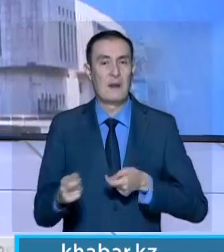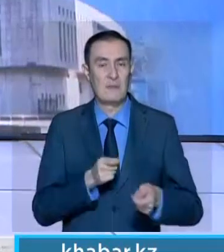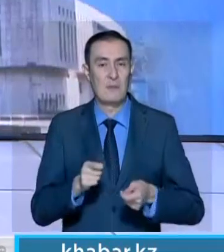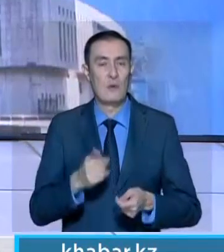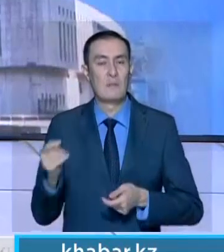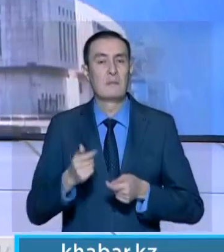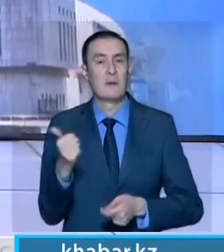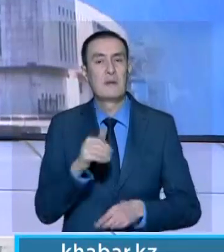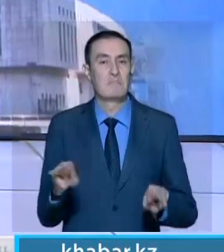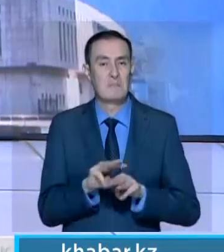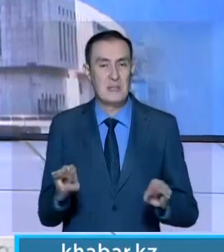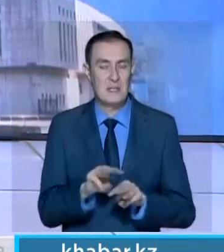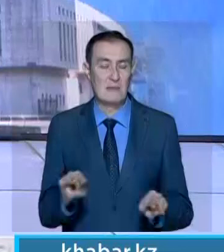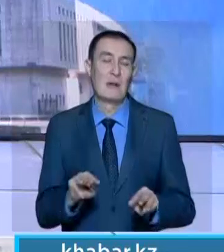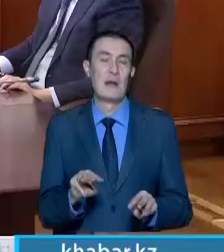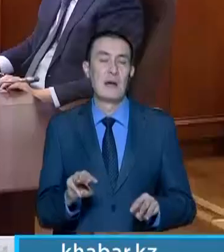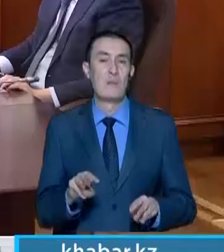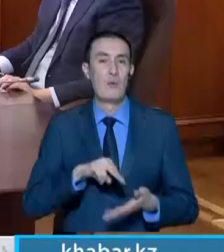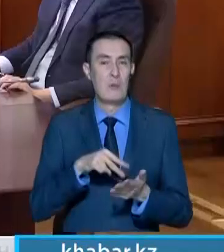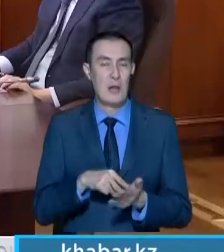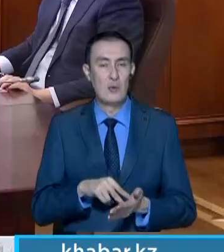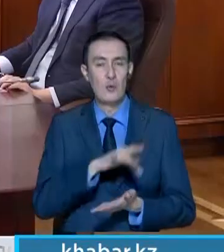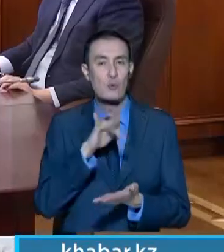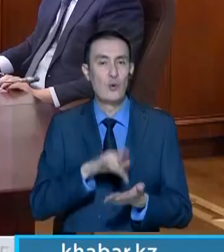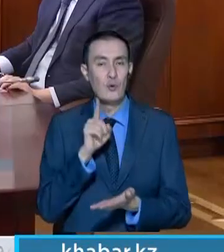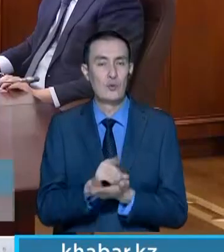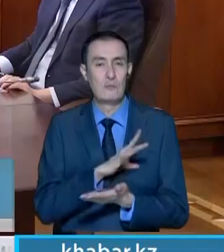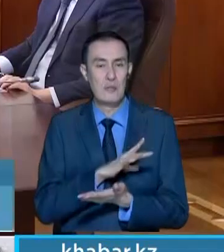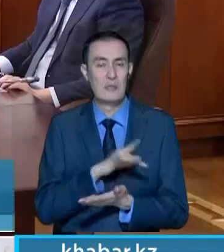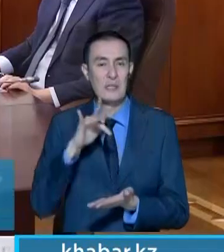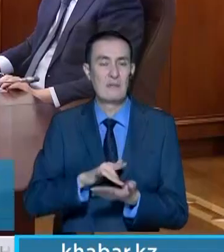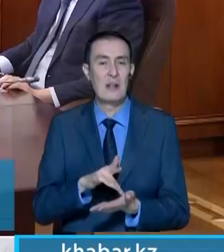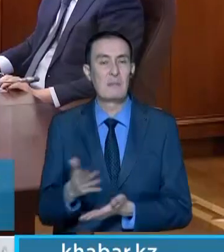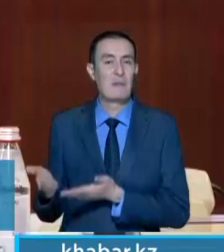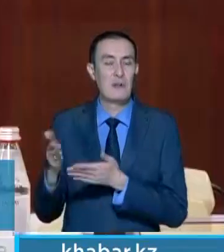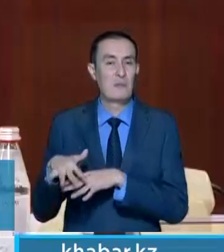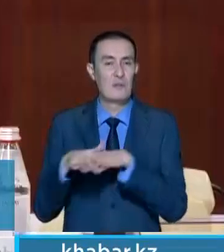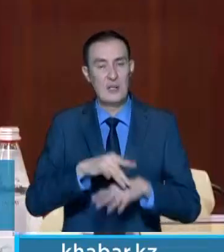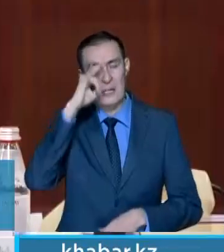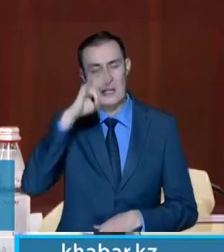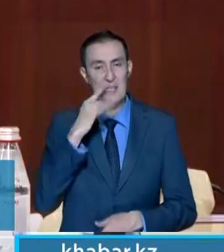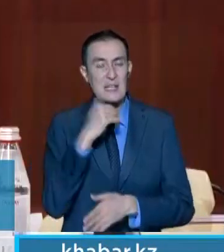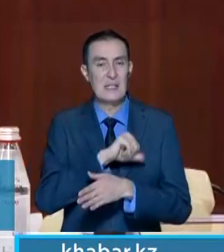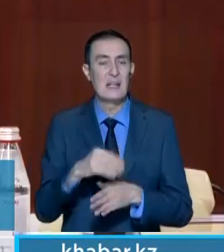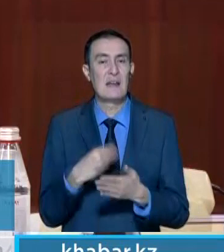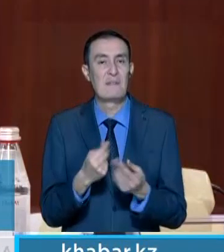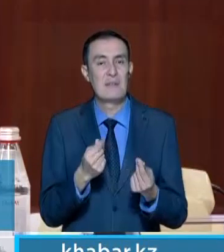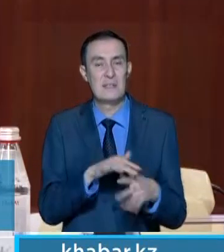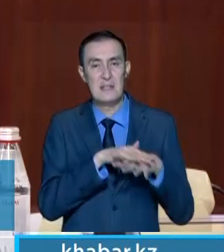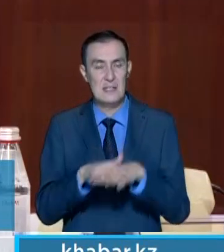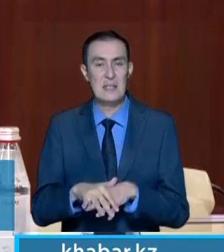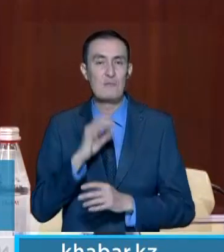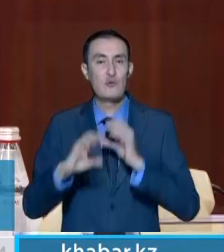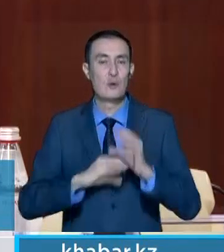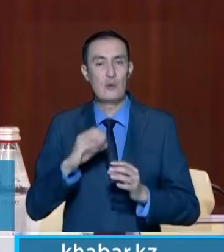под председательством премьер-министра. Согласно плану, город должен стать точкой для привлечения отечественных и иностранных инвестиций и